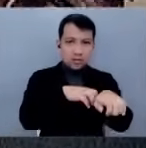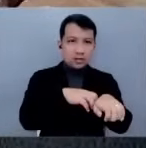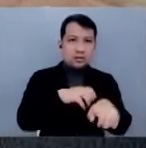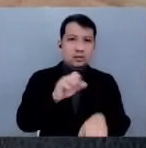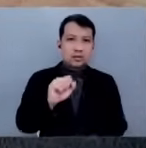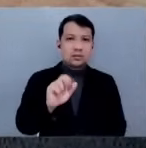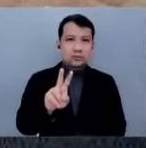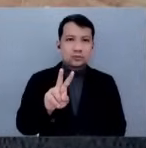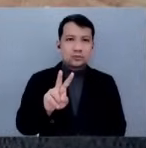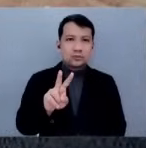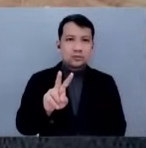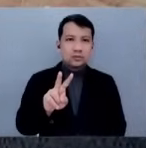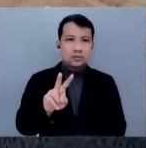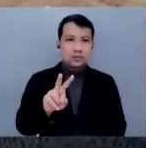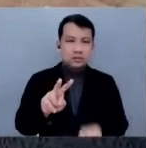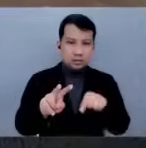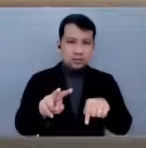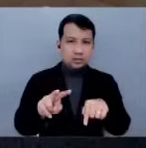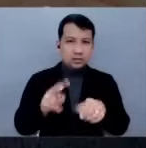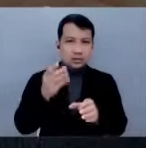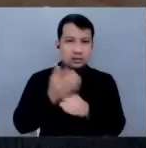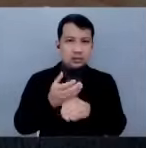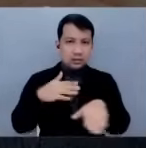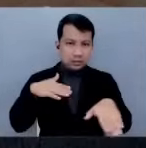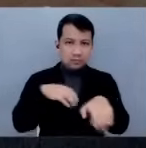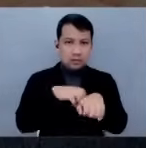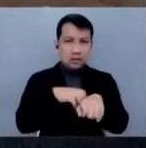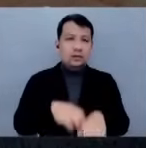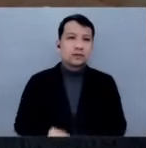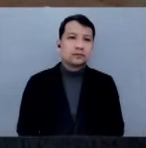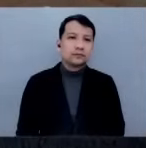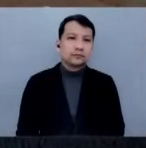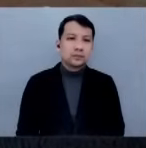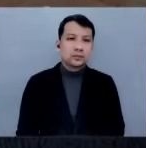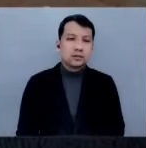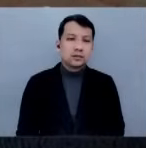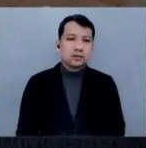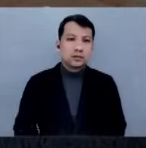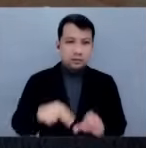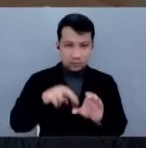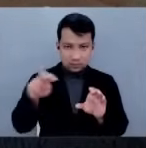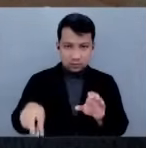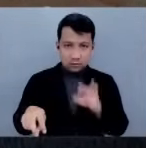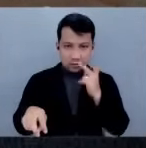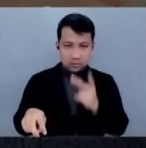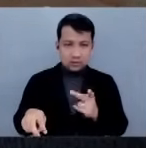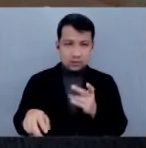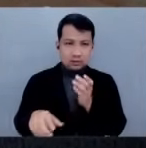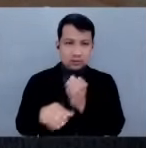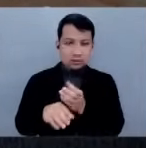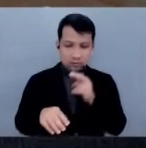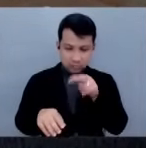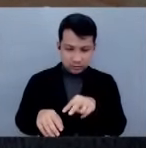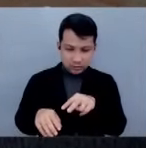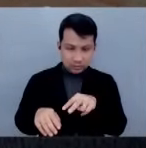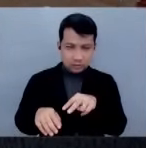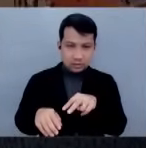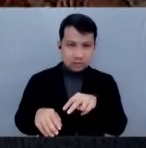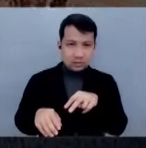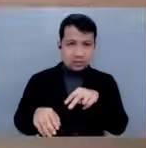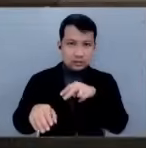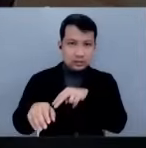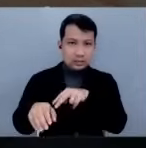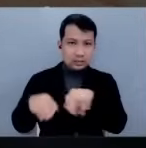at nabangga ang kotse. Agad bumaba ang driver ng kotse para tingnan ang tama sa kanyang